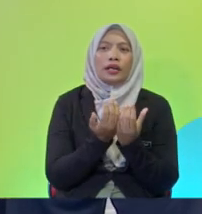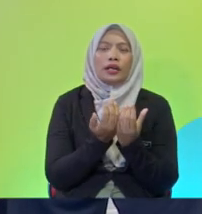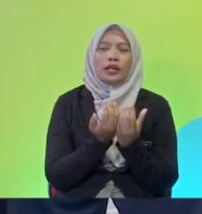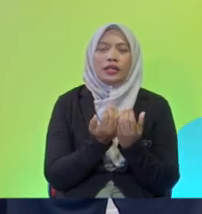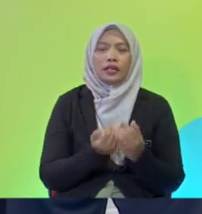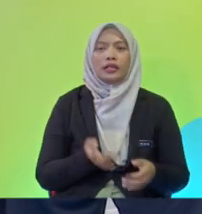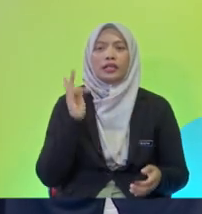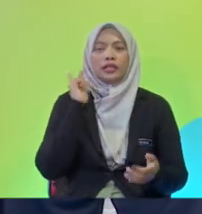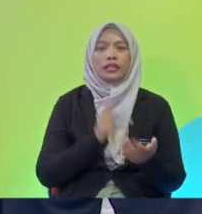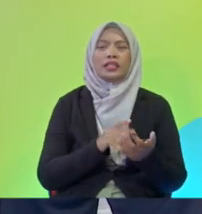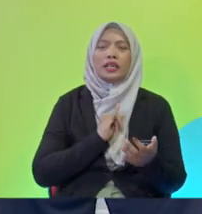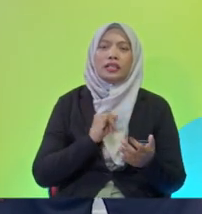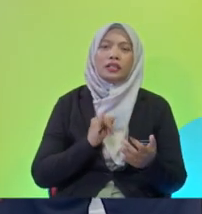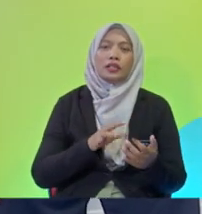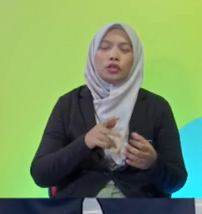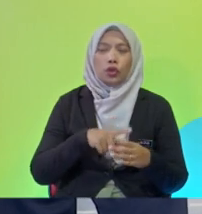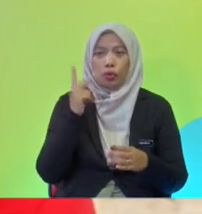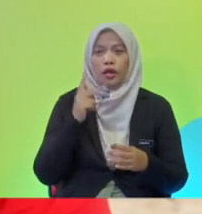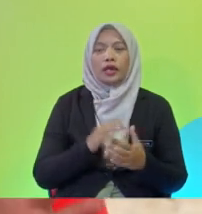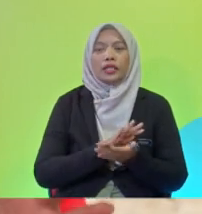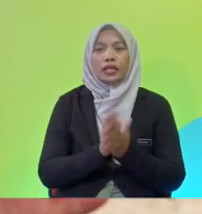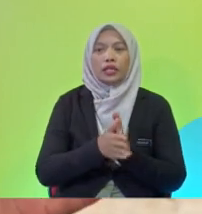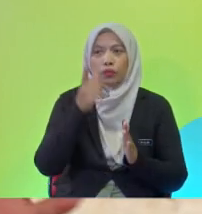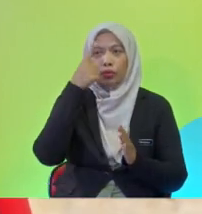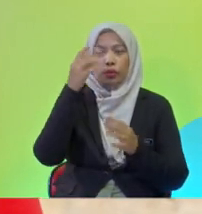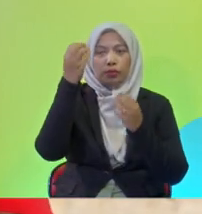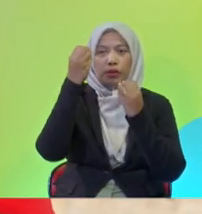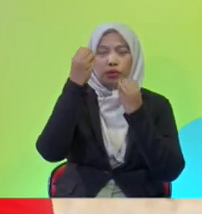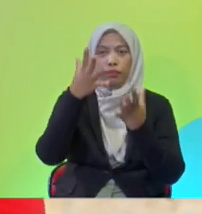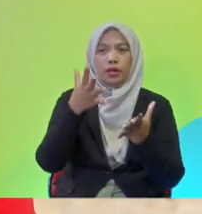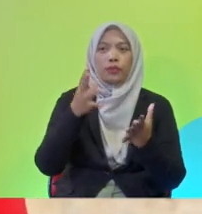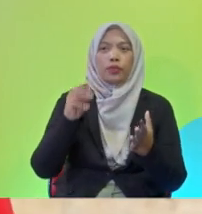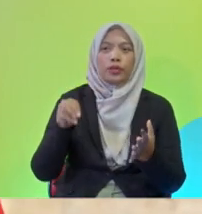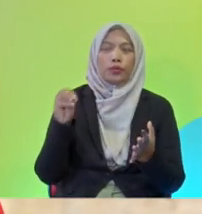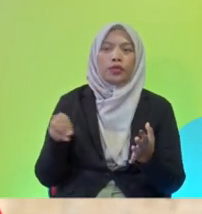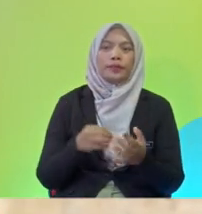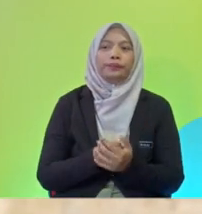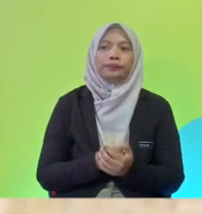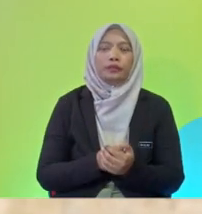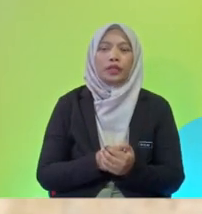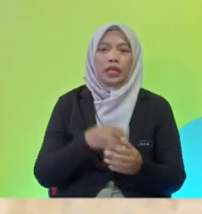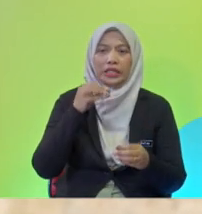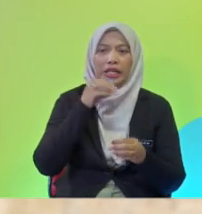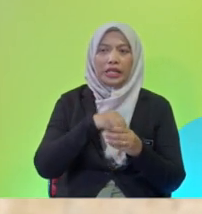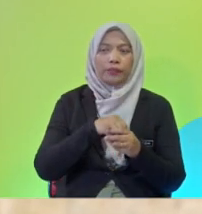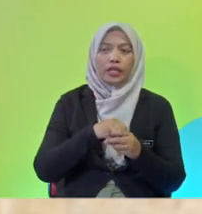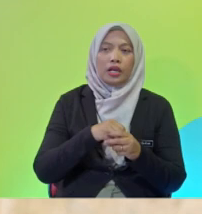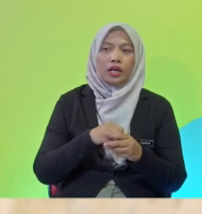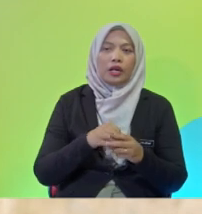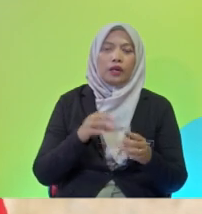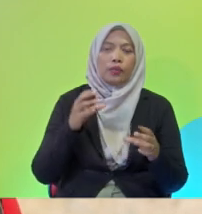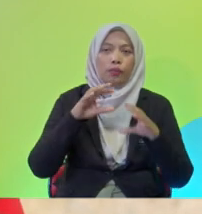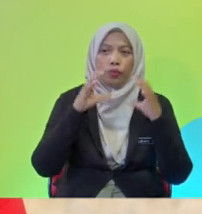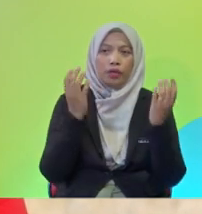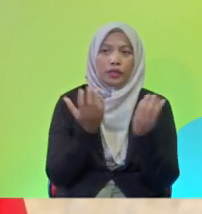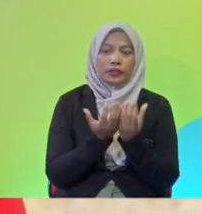tu dah kena kat saya cikgu. Jadi saya keluarlah. Okey, jadi untuk maklumat murid-murid yang ada di rumah tadi, sebab dalam situasi tadi, bola yang datang dari pihak lawan